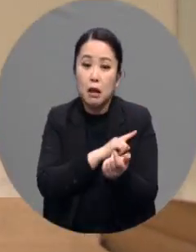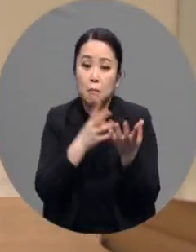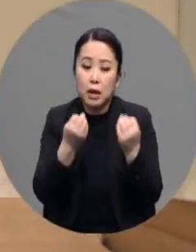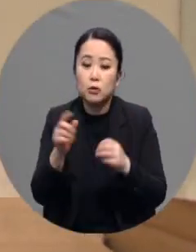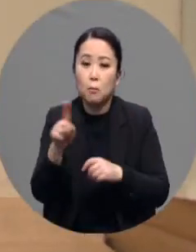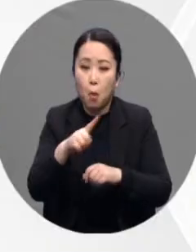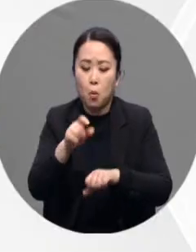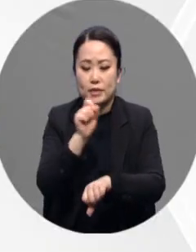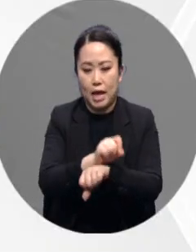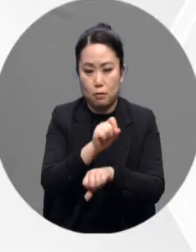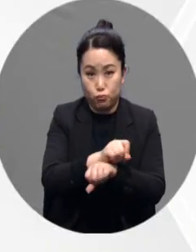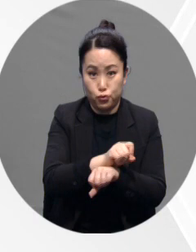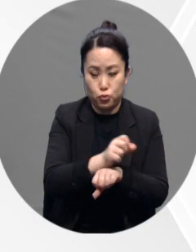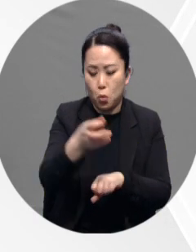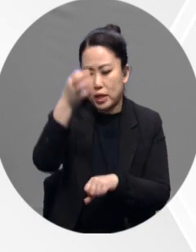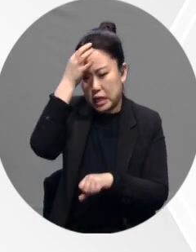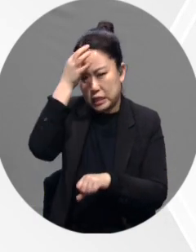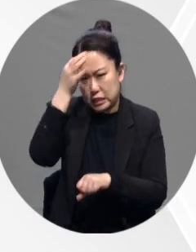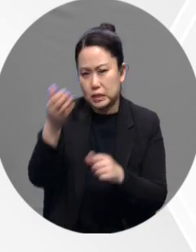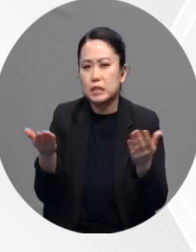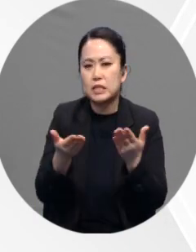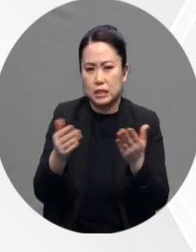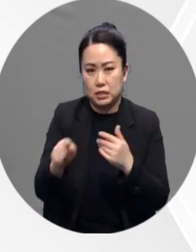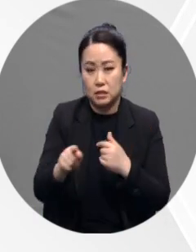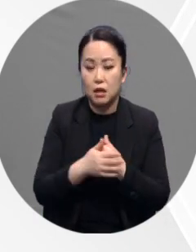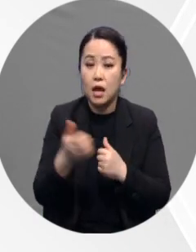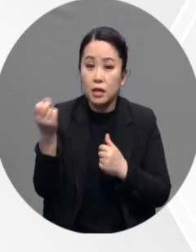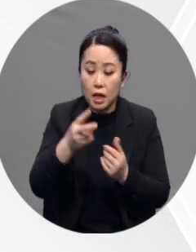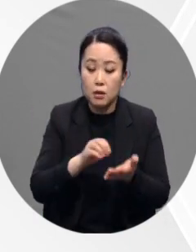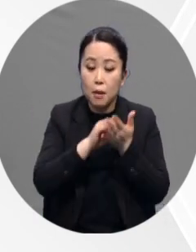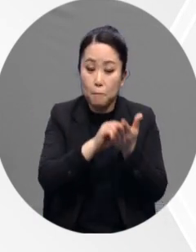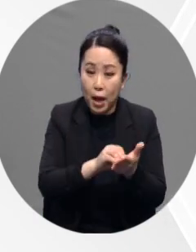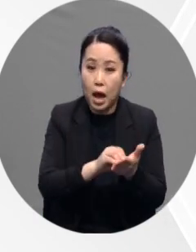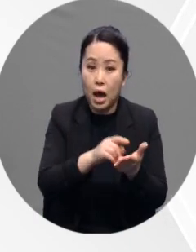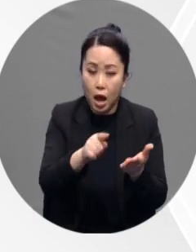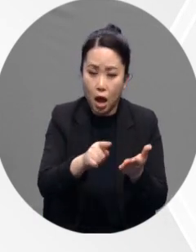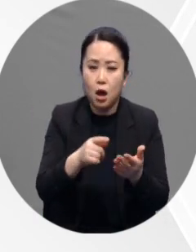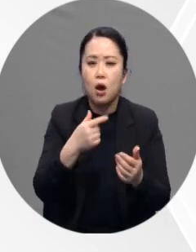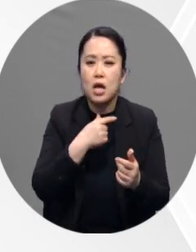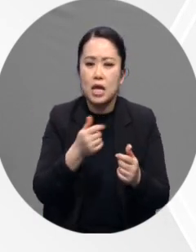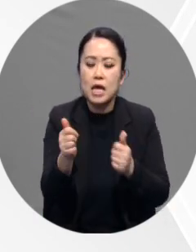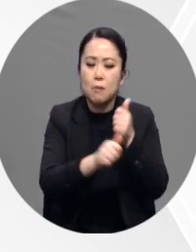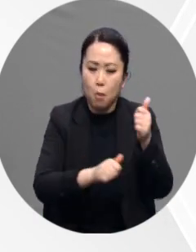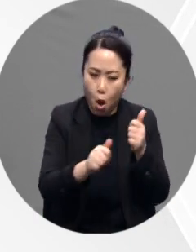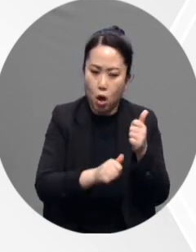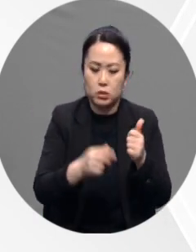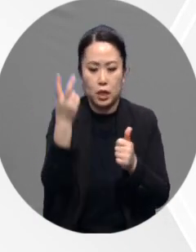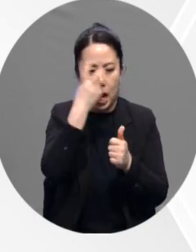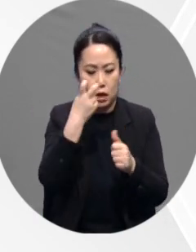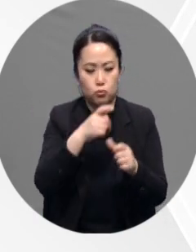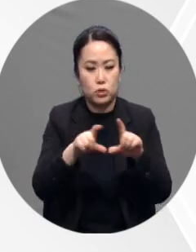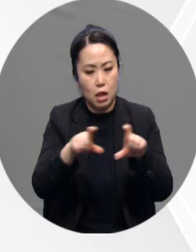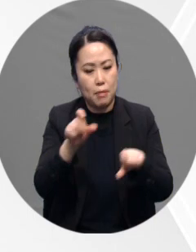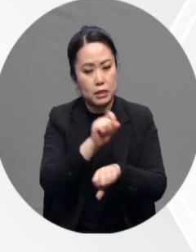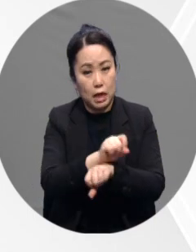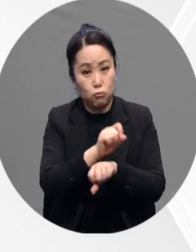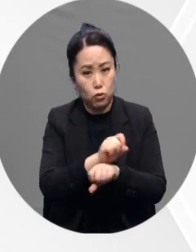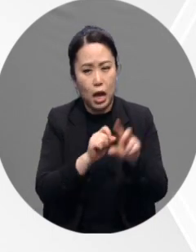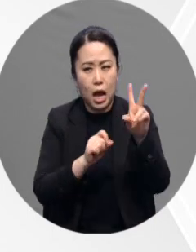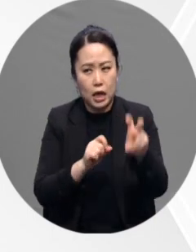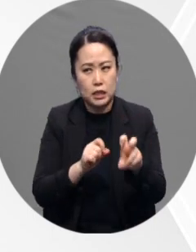사무관리직과 기능직입니다. 정년 이후 재취업 희망 직무에서 임원이나 관리자 아니면 일반 사무가